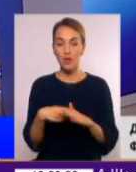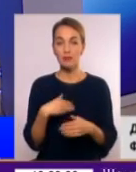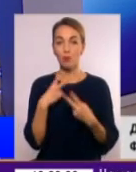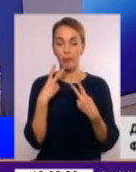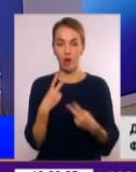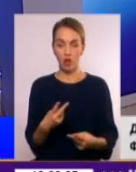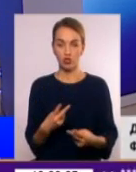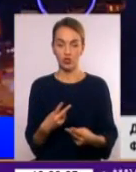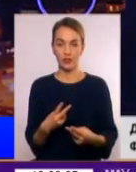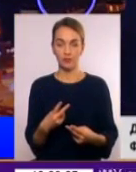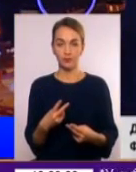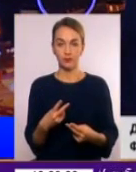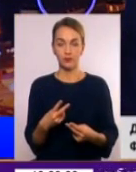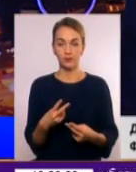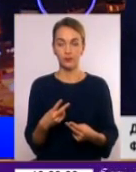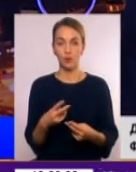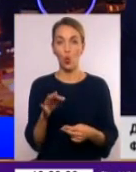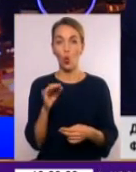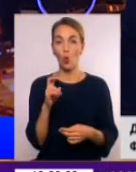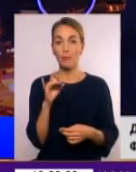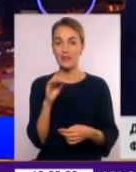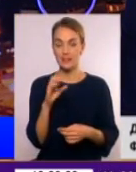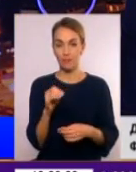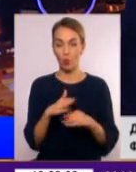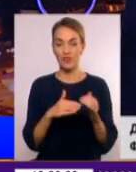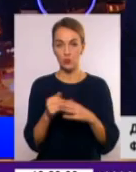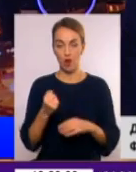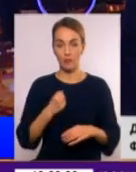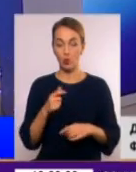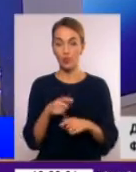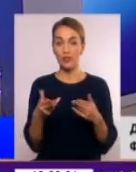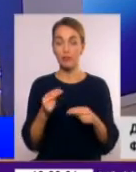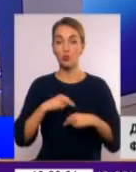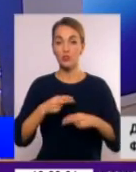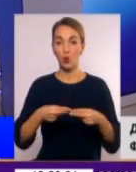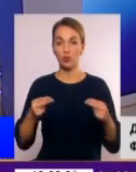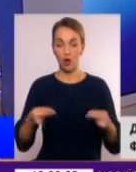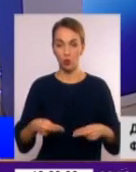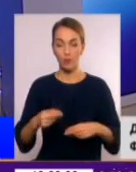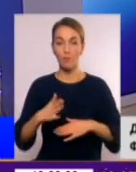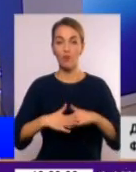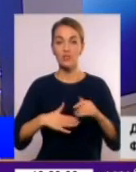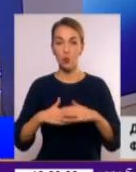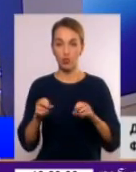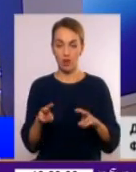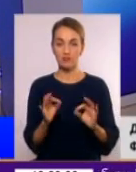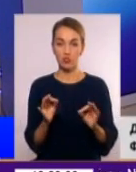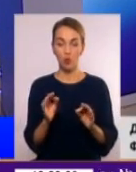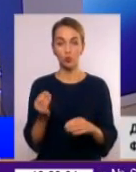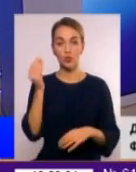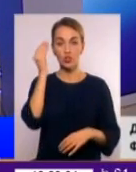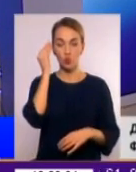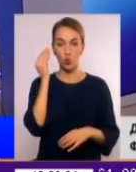побачили обриси професійної армії, тому що люди, які працюють за контрактом, вони професіонали, звичайно, з точки